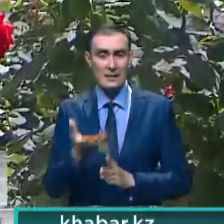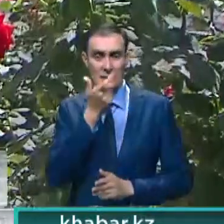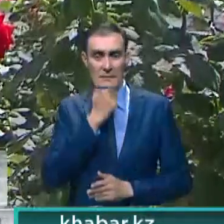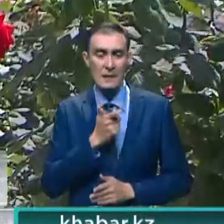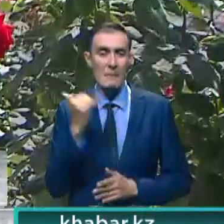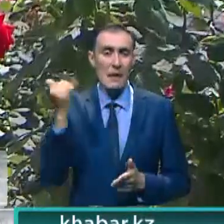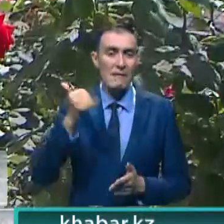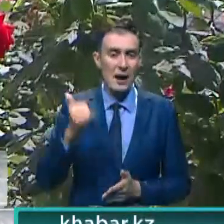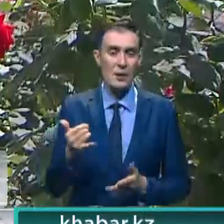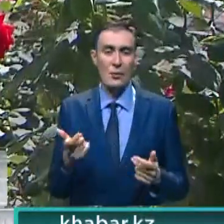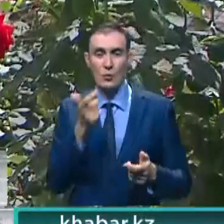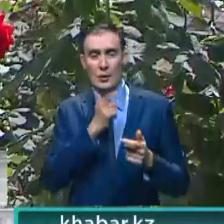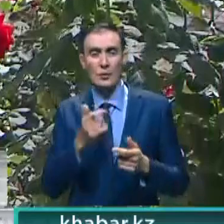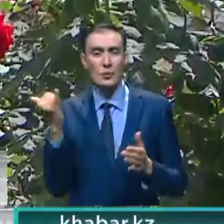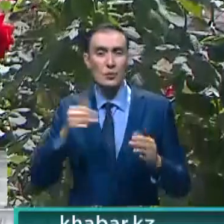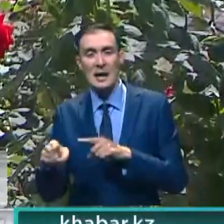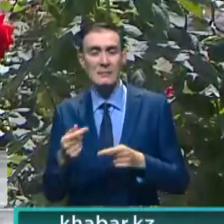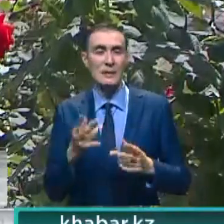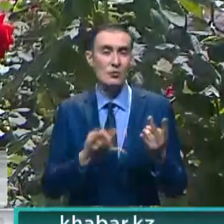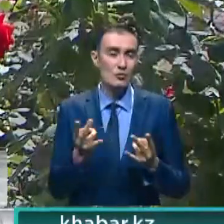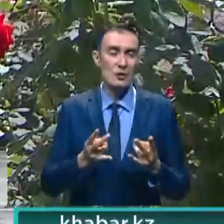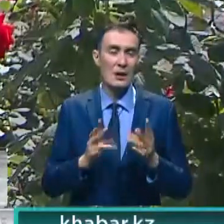То поливаем, удобряем.